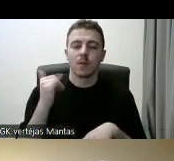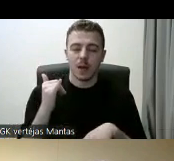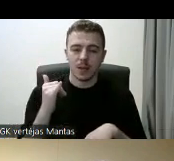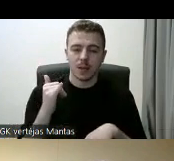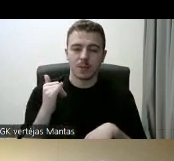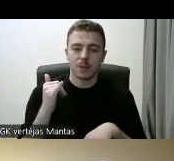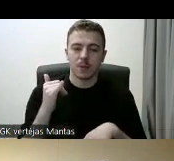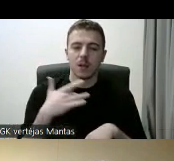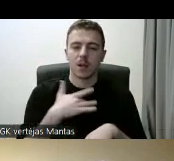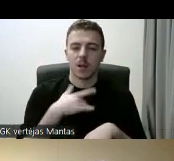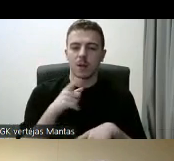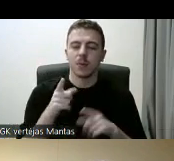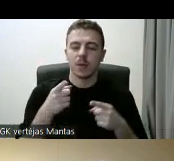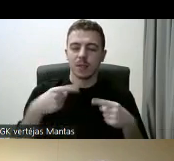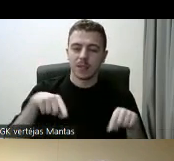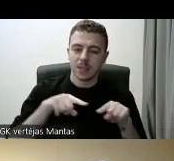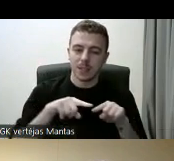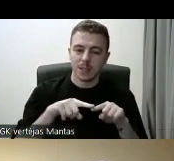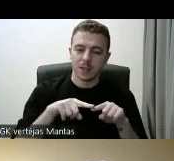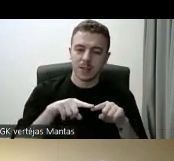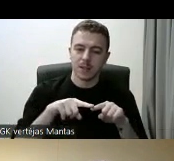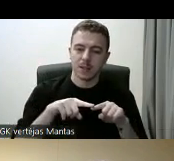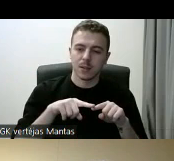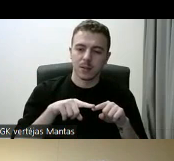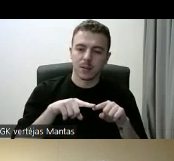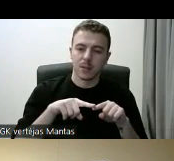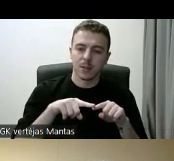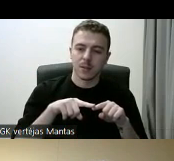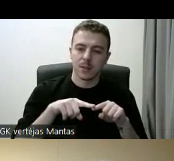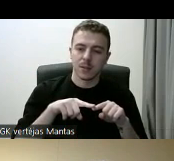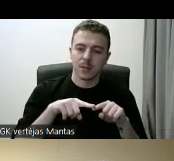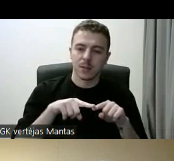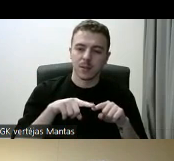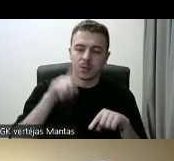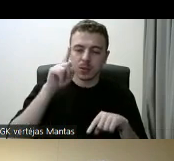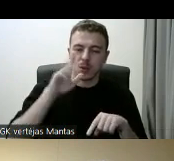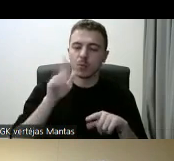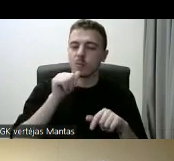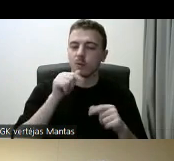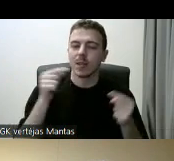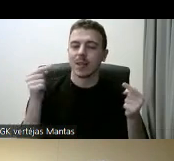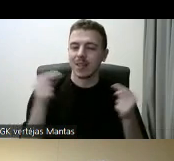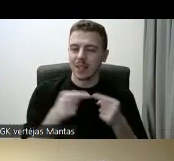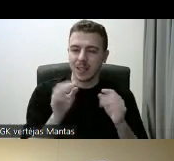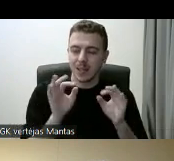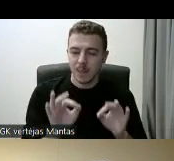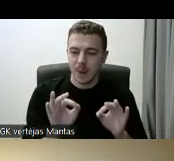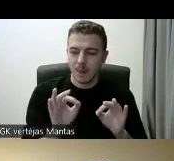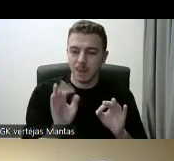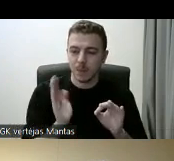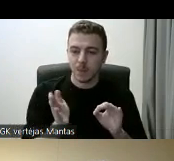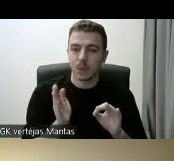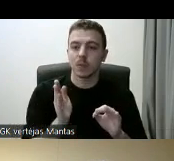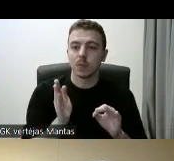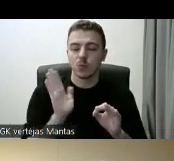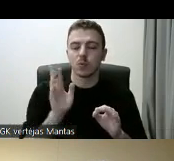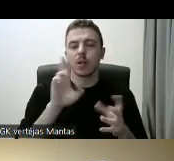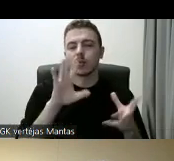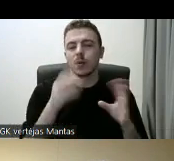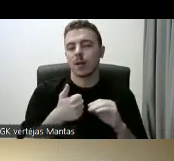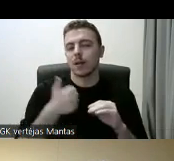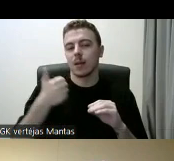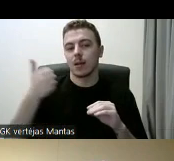tai yra sritis, kurią žinote, kad jeigu ji bus tinkama, tai tikrai mokinių rezultatai pagerės, jeigu